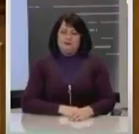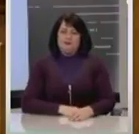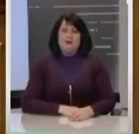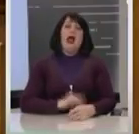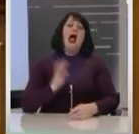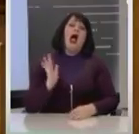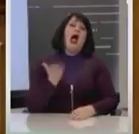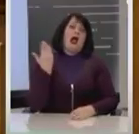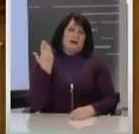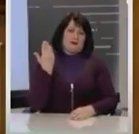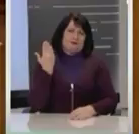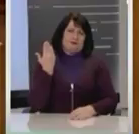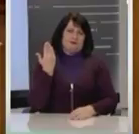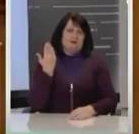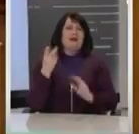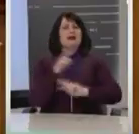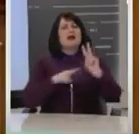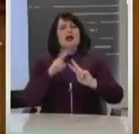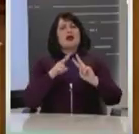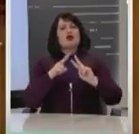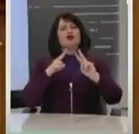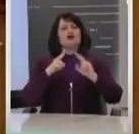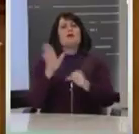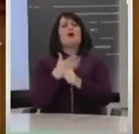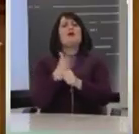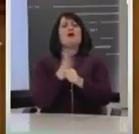Αν όμως η φυσική καταστροφή, κυρίες και κύριοι βουλευτές,